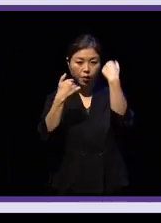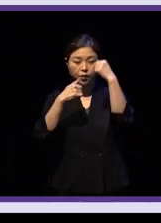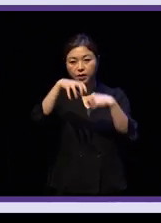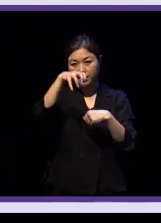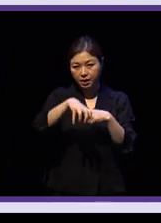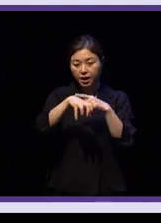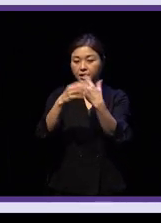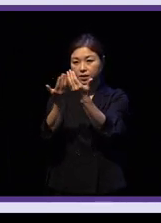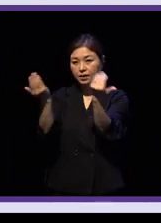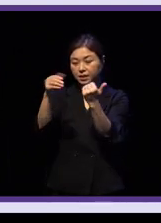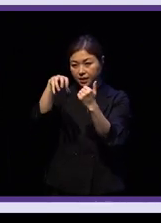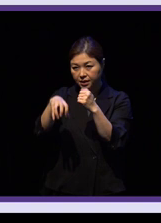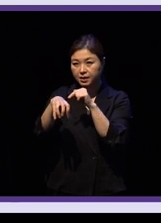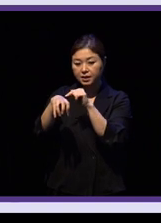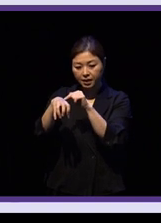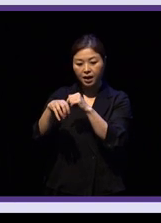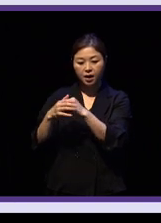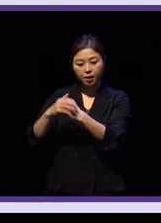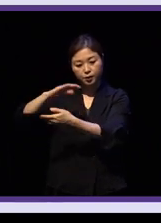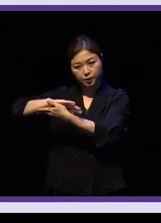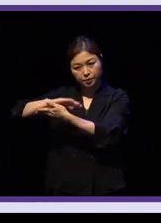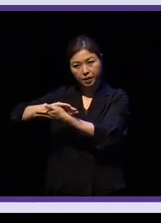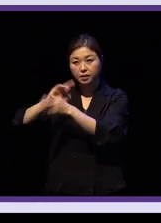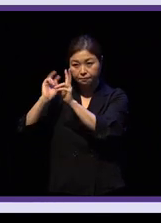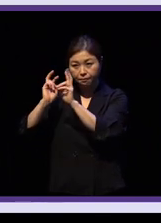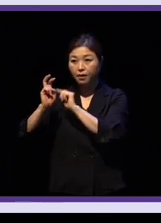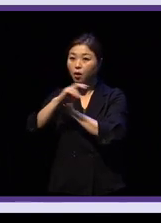등이 컨설시험으로 함께 하실 수 있습니다